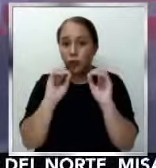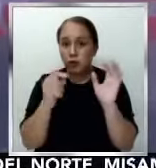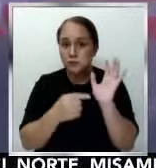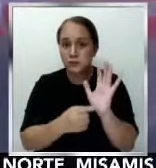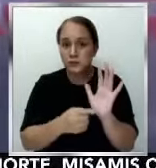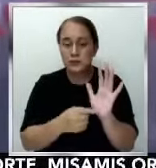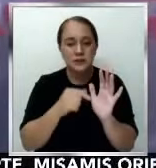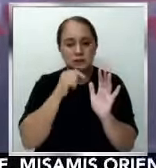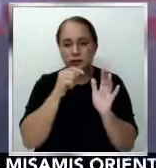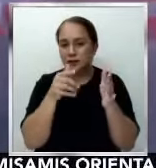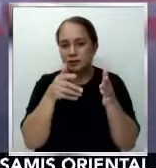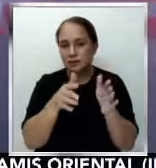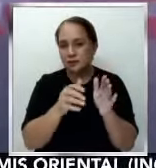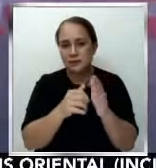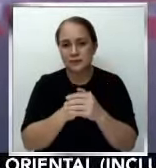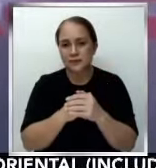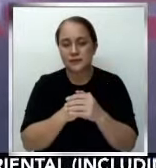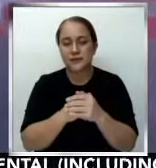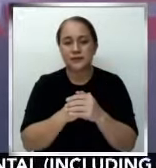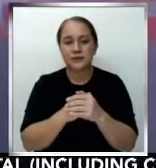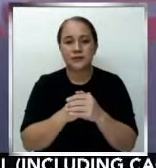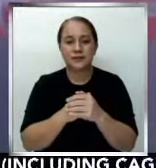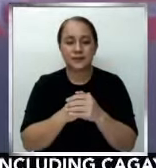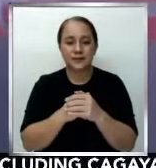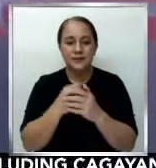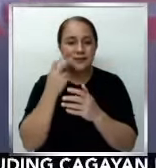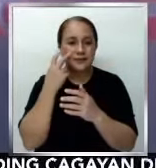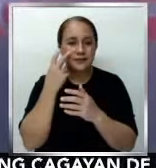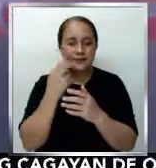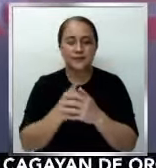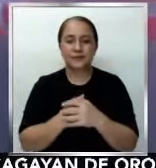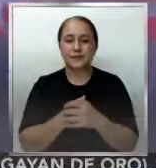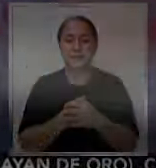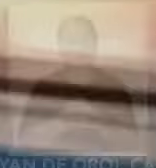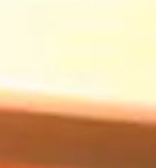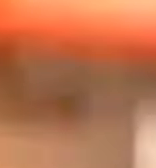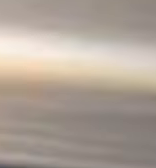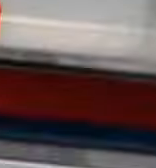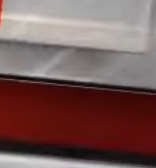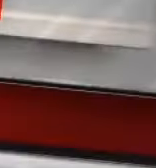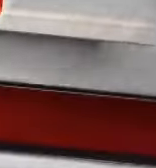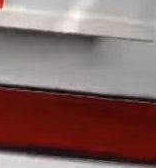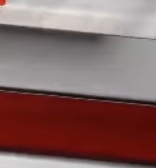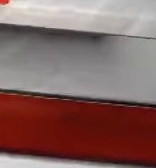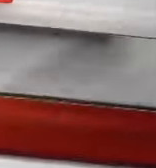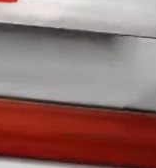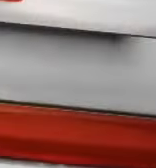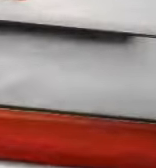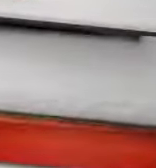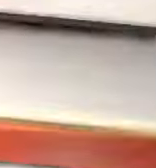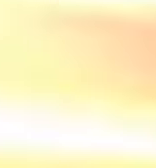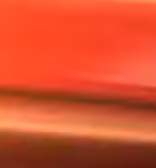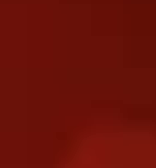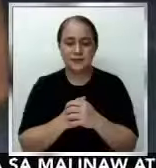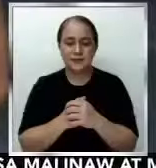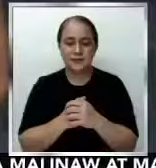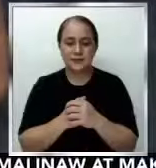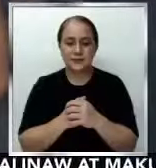po pinalulusot. Yan ang live na tinutukan ni John Consulta. John?